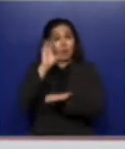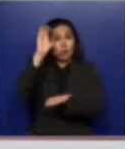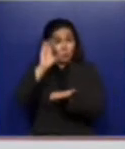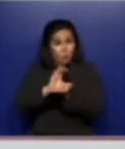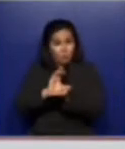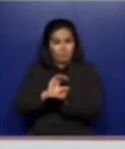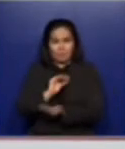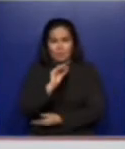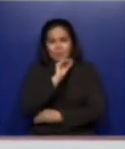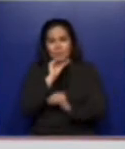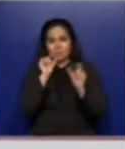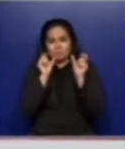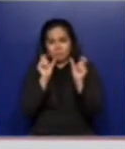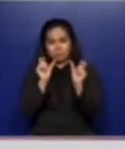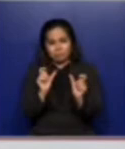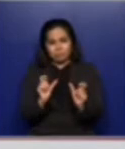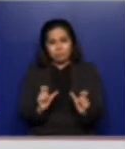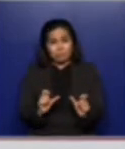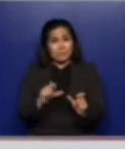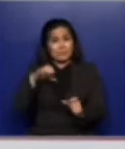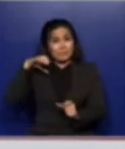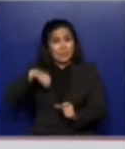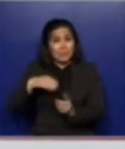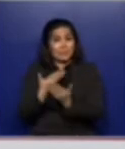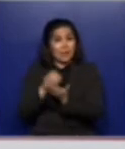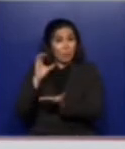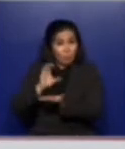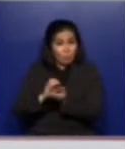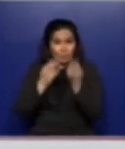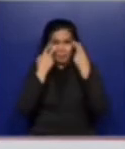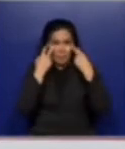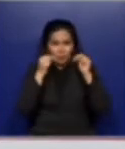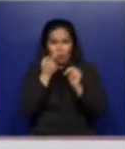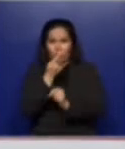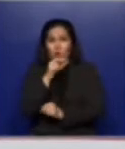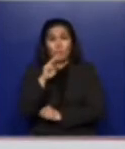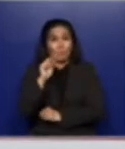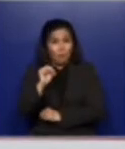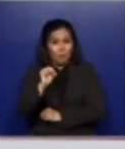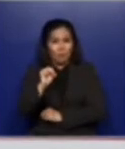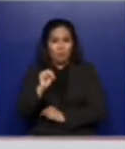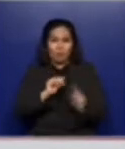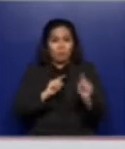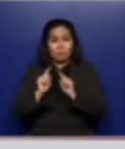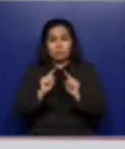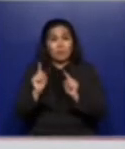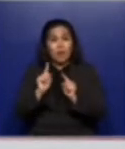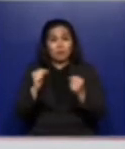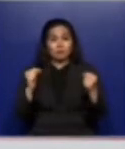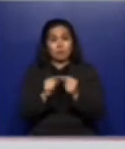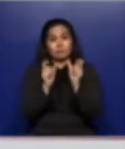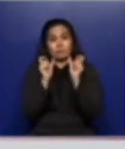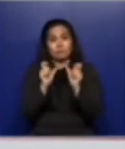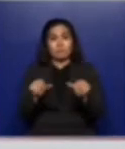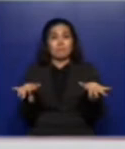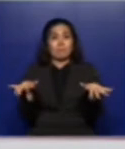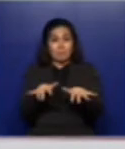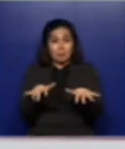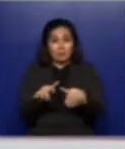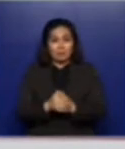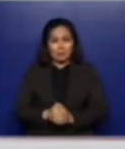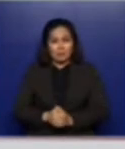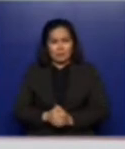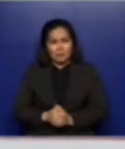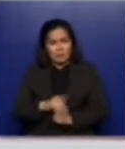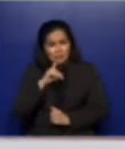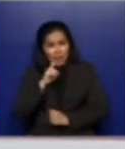ประมาณกับนายกรัฐมนตรีรัฐบาลชุดนี้ทำเหมือนทองไม่รู้ร้อนไม่รู้ท่าน